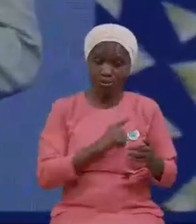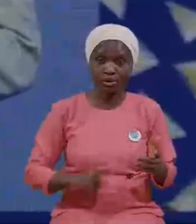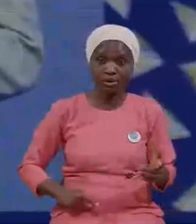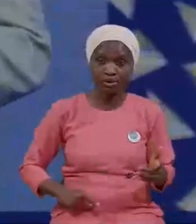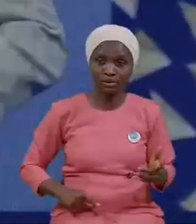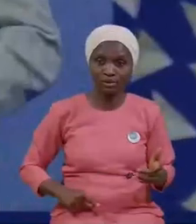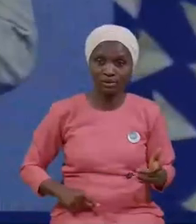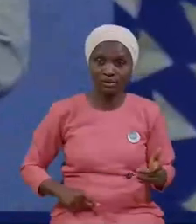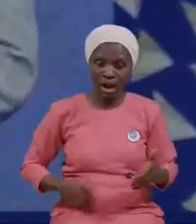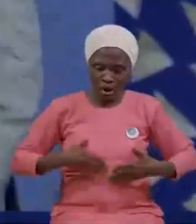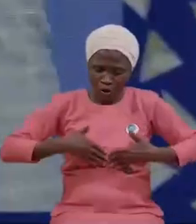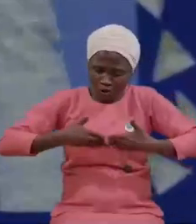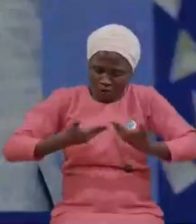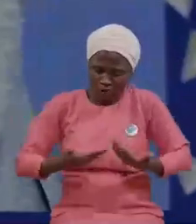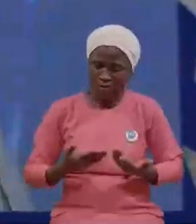confessant au Seigneur,